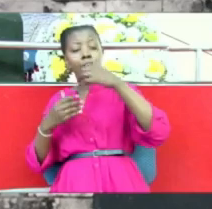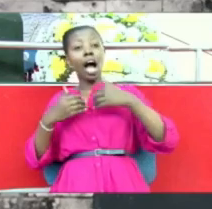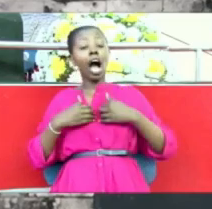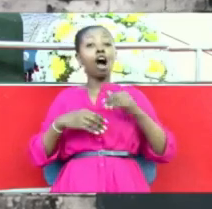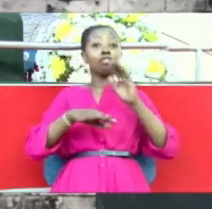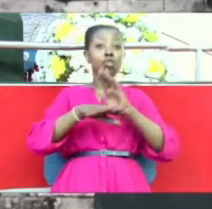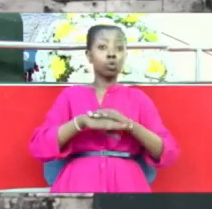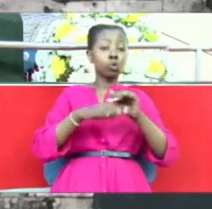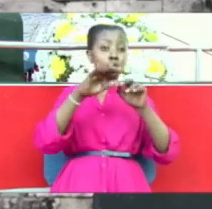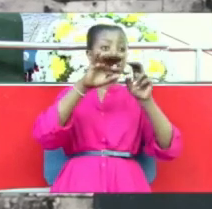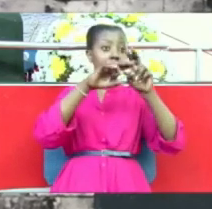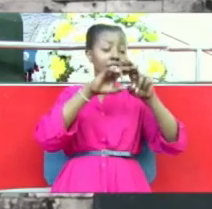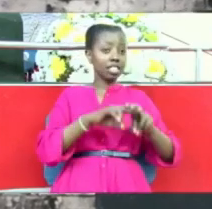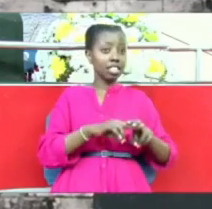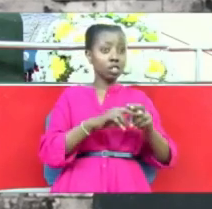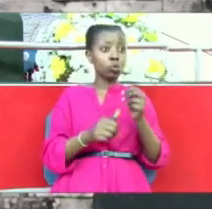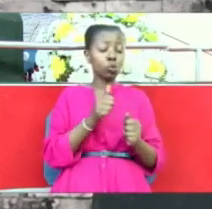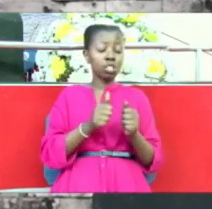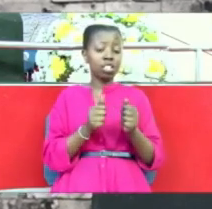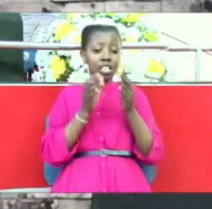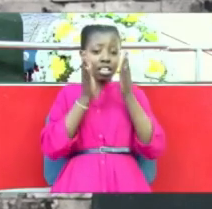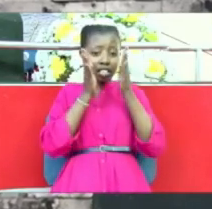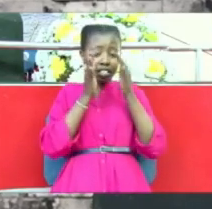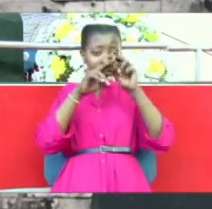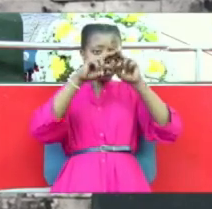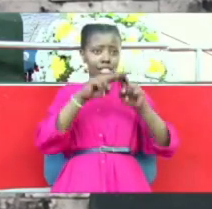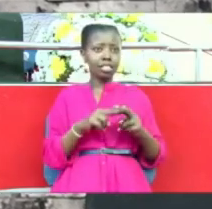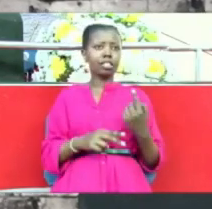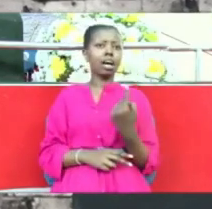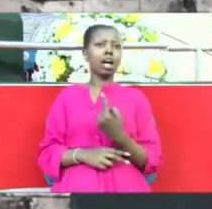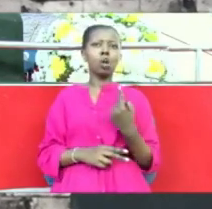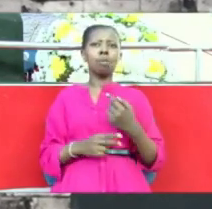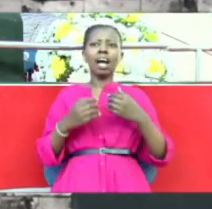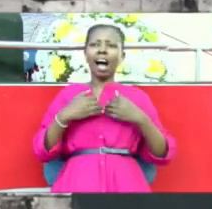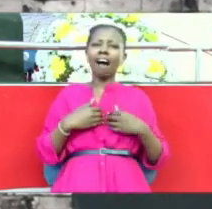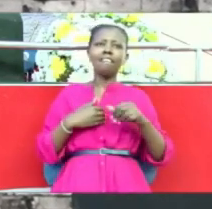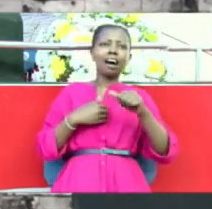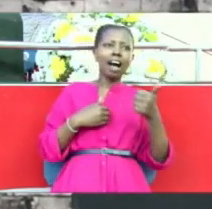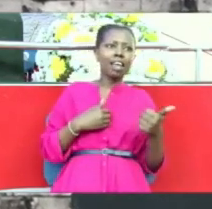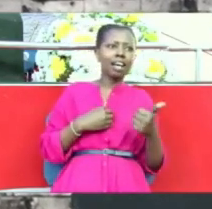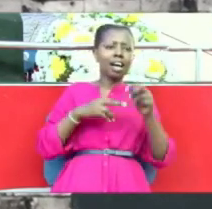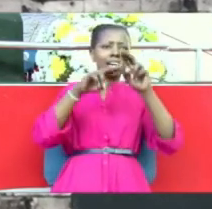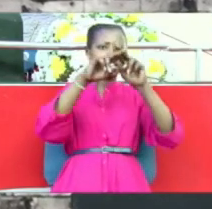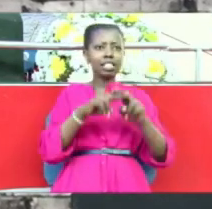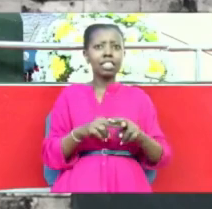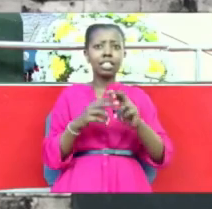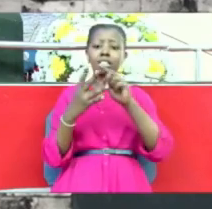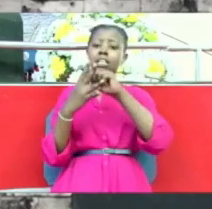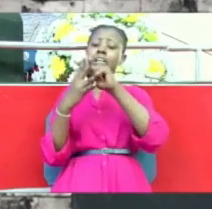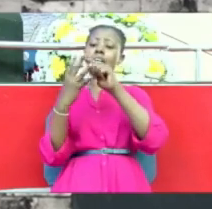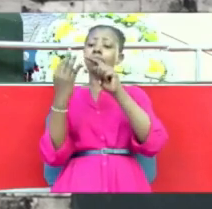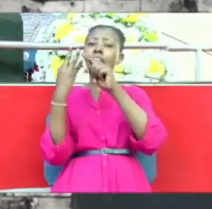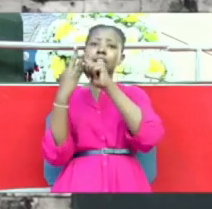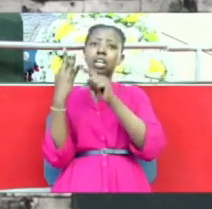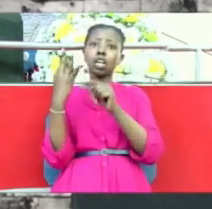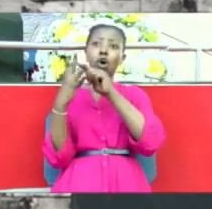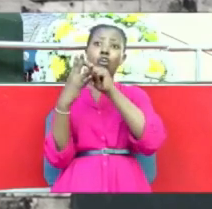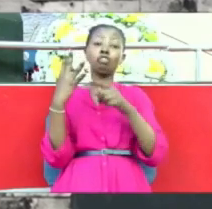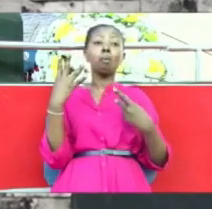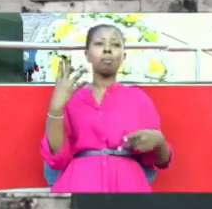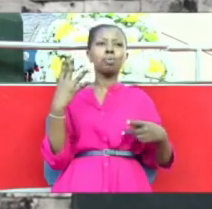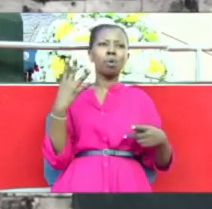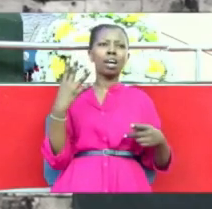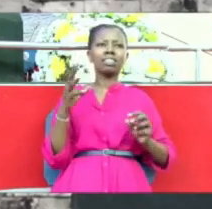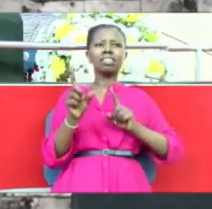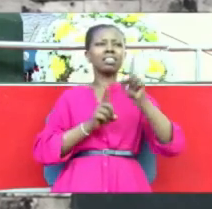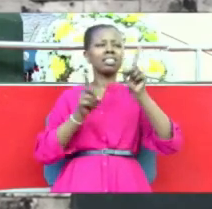Kiti ambayo unakaa peke yako. Na kuna ingine mnakaa mkiwa watatu ama wanne. Eh, hii safari mrefu.